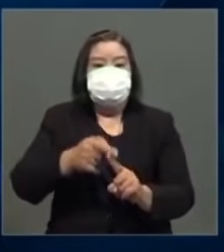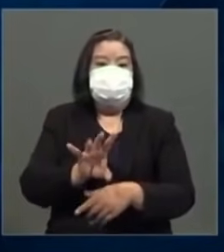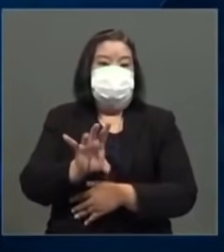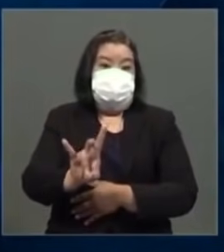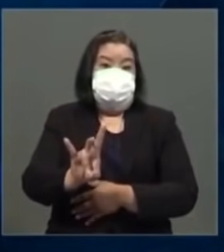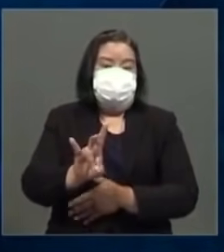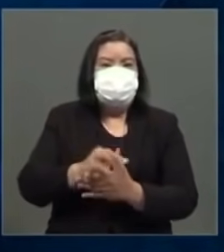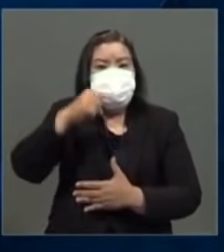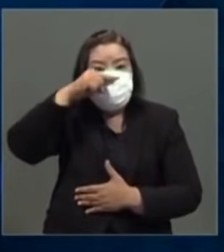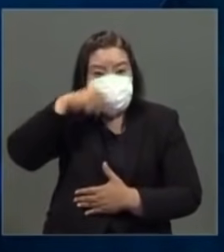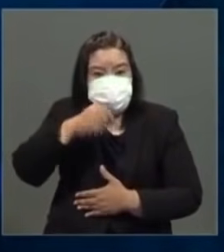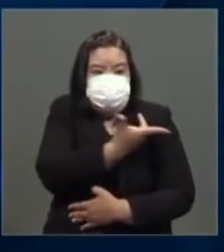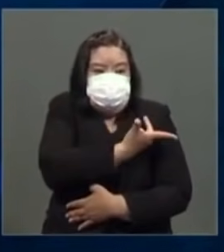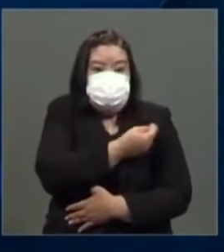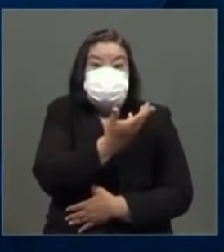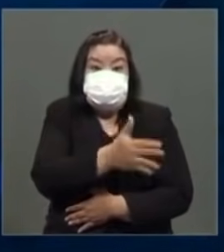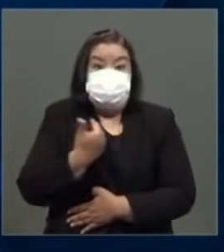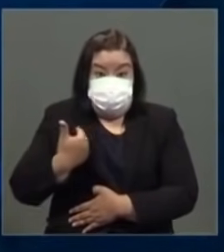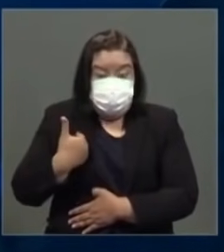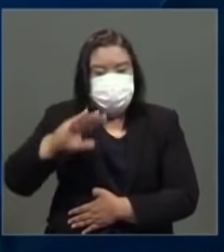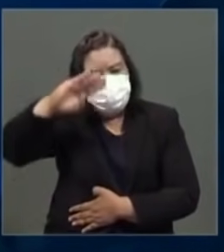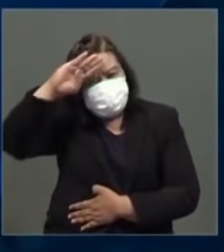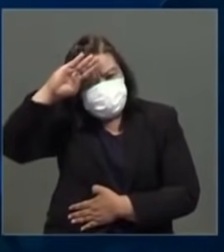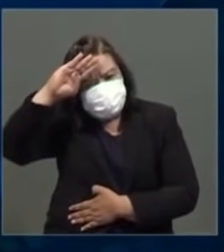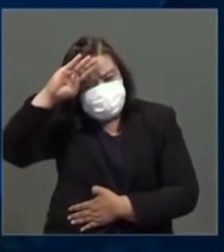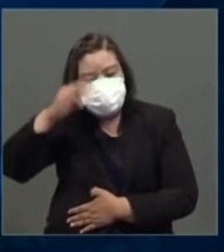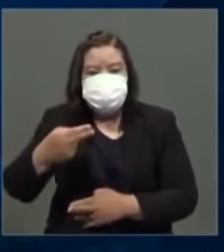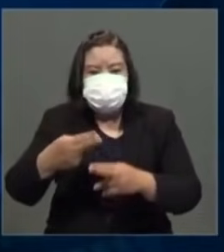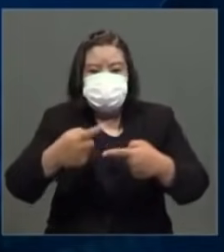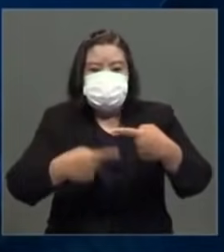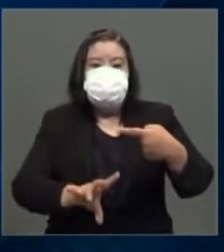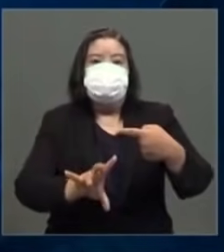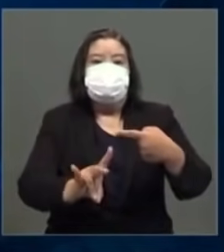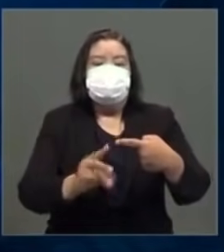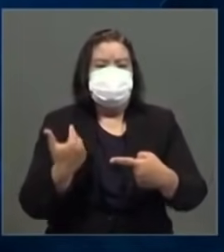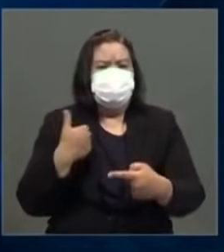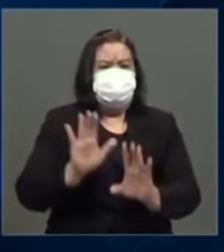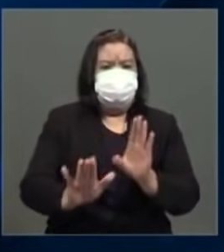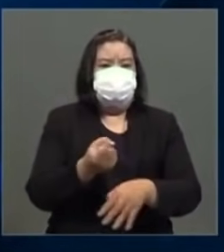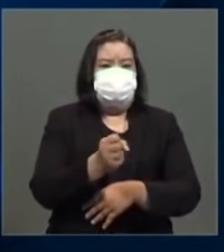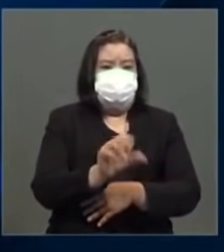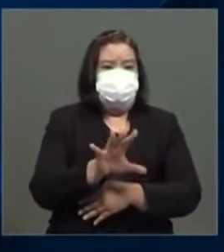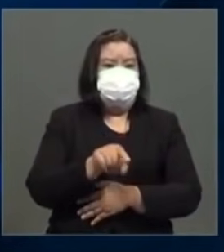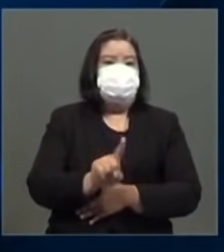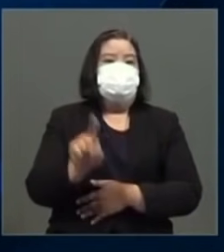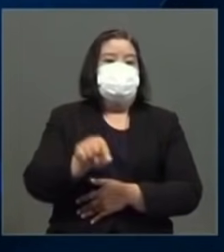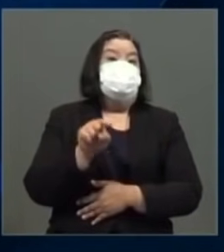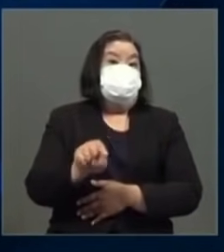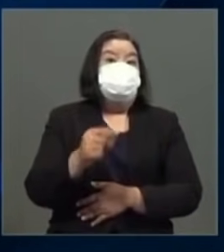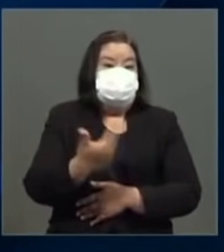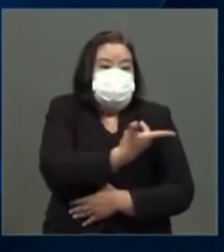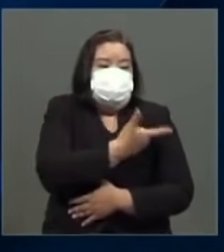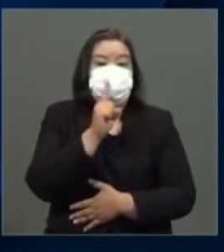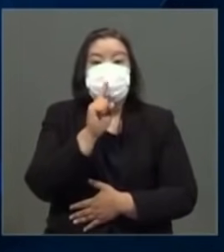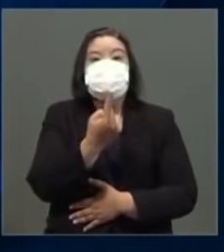ะเห็นว่าผู้ป่วยที่มีโรคเรื้อรัง7กลุ่มโรคมีเพียงแค่ 15.1% เท่านั้นนะครับที่ได้รับเข็มที่1